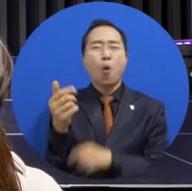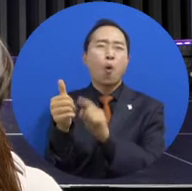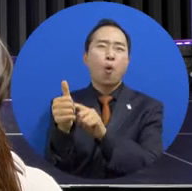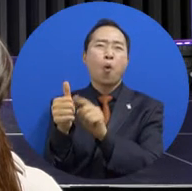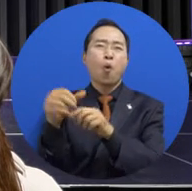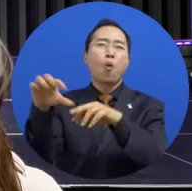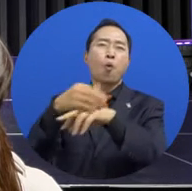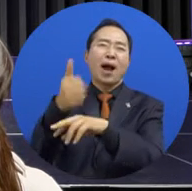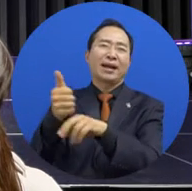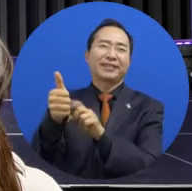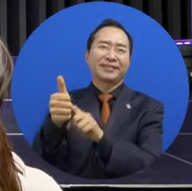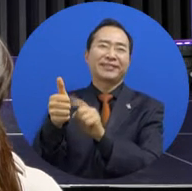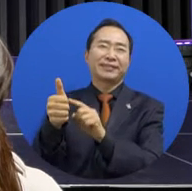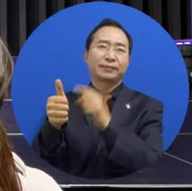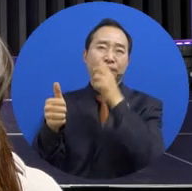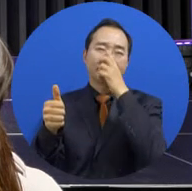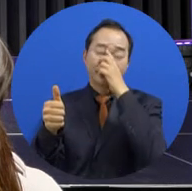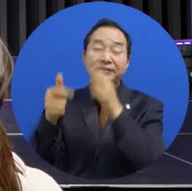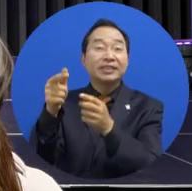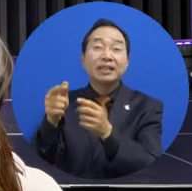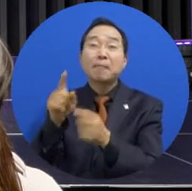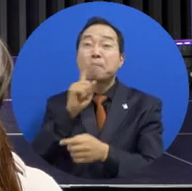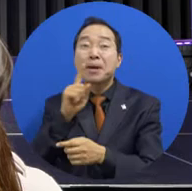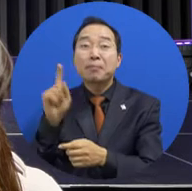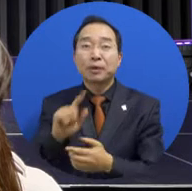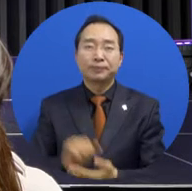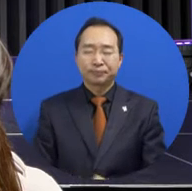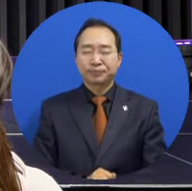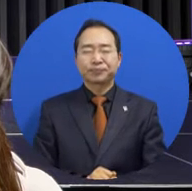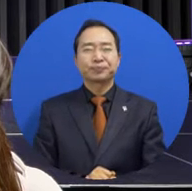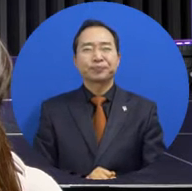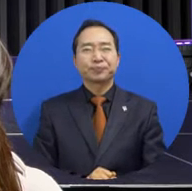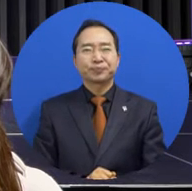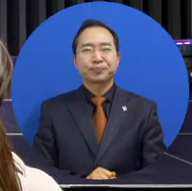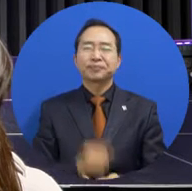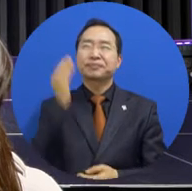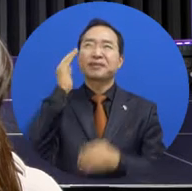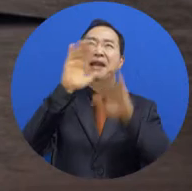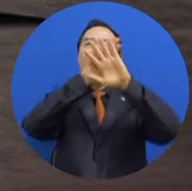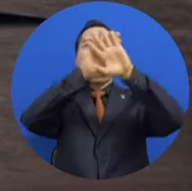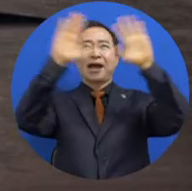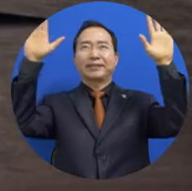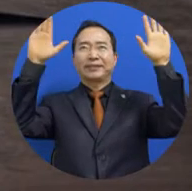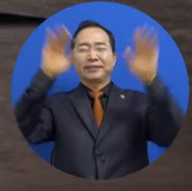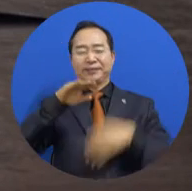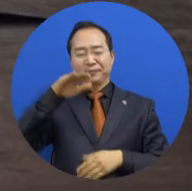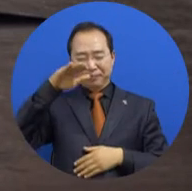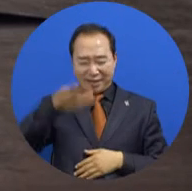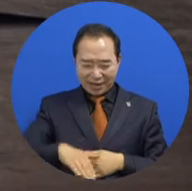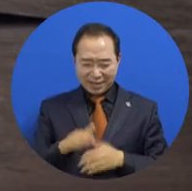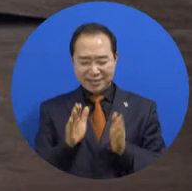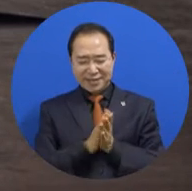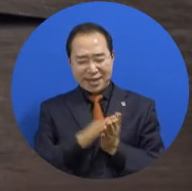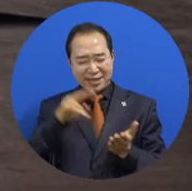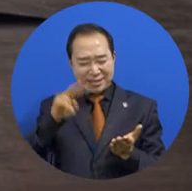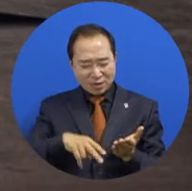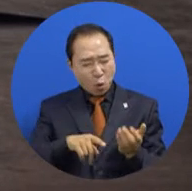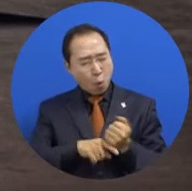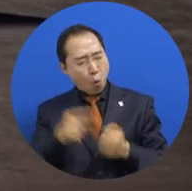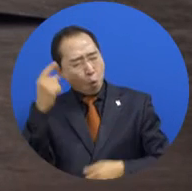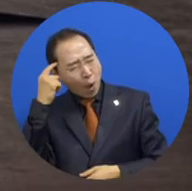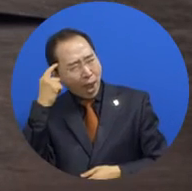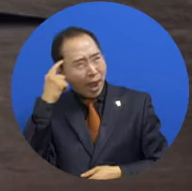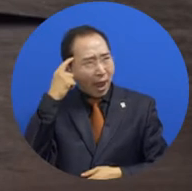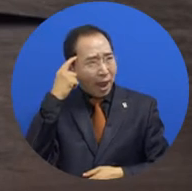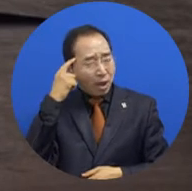이제 추기 정조인데 정조 대왕이신데 이분이 이런 표현을 했어요. 하늘 아래 책을 읽고 이치를